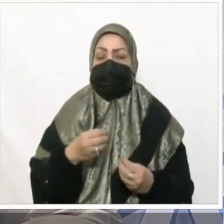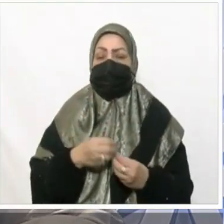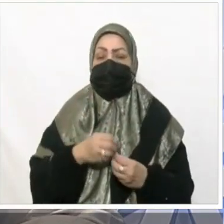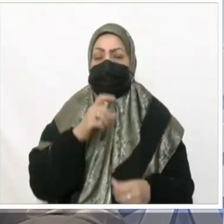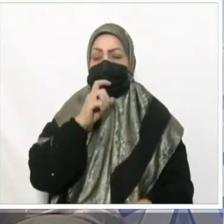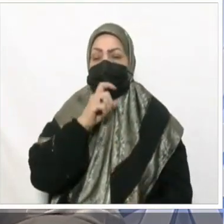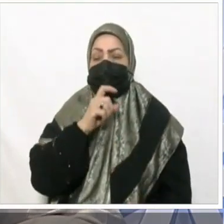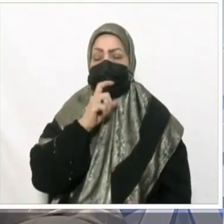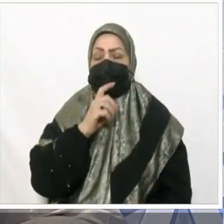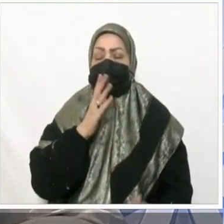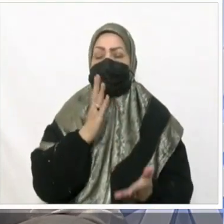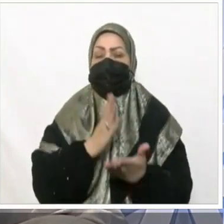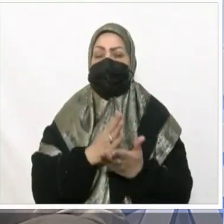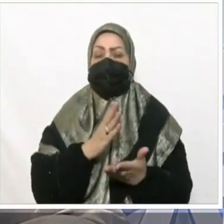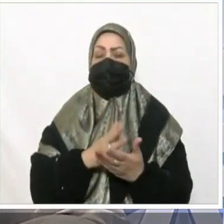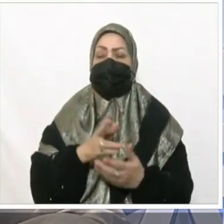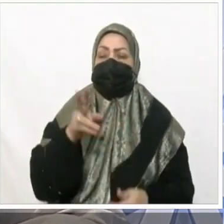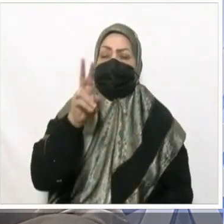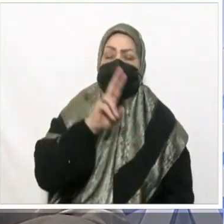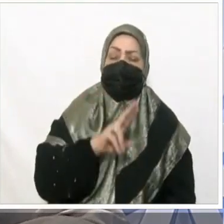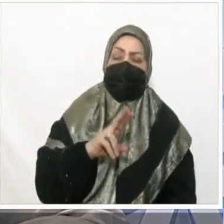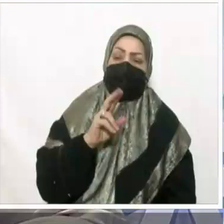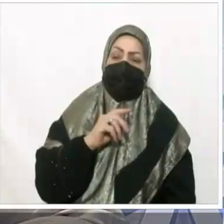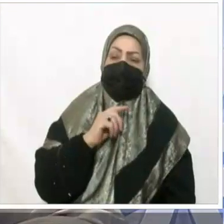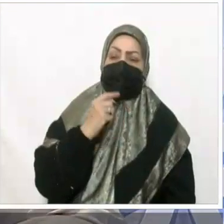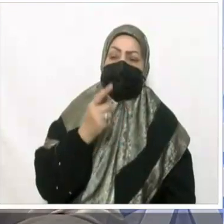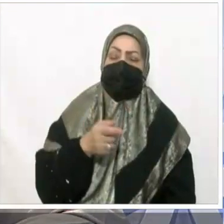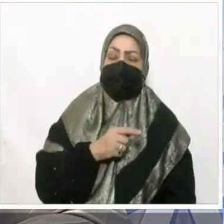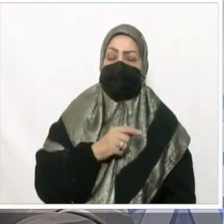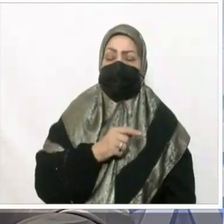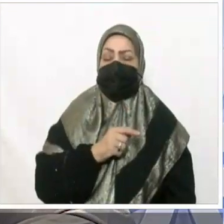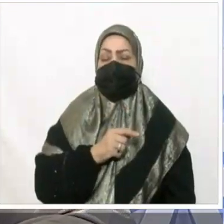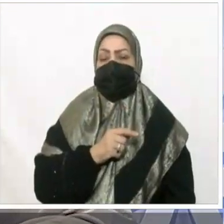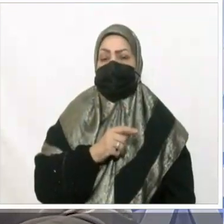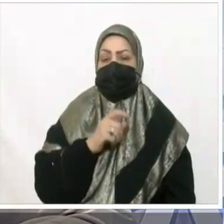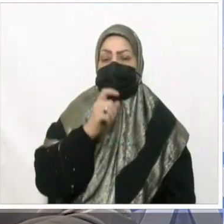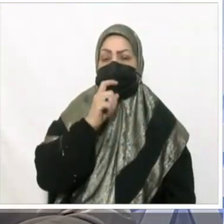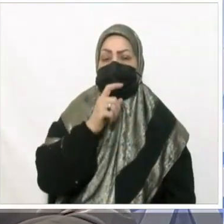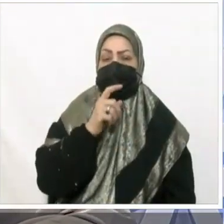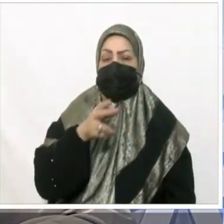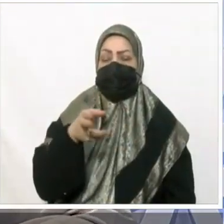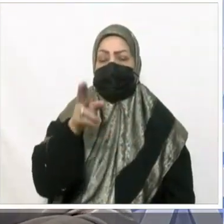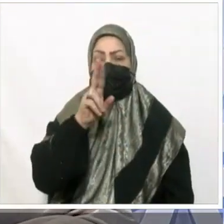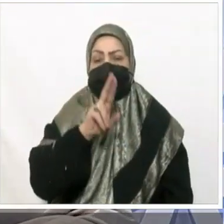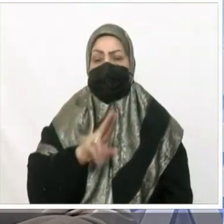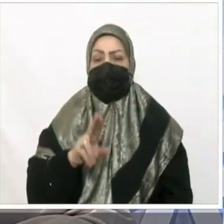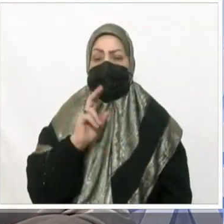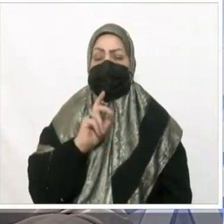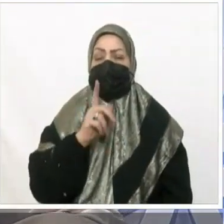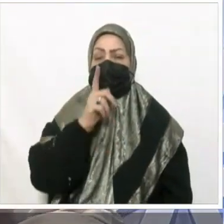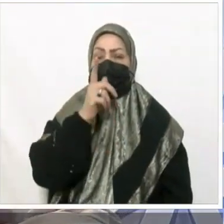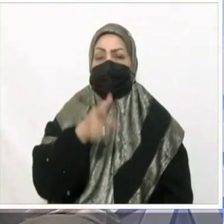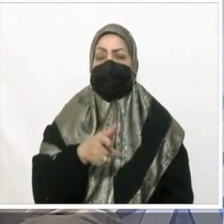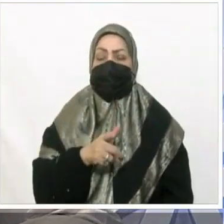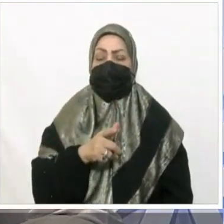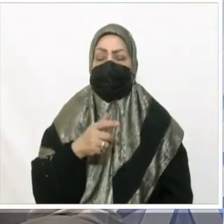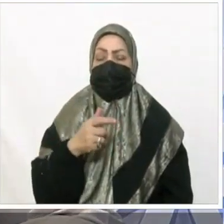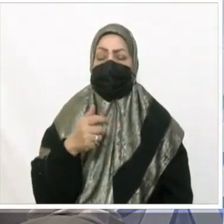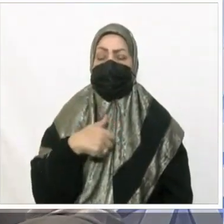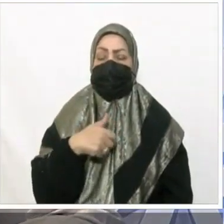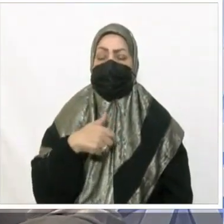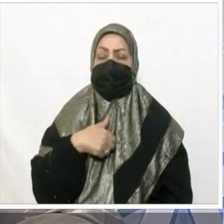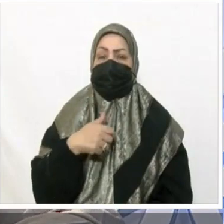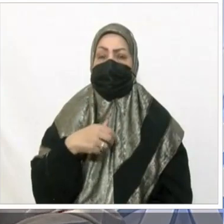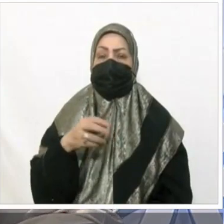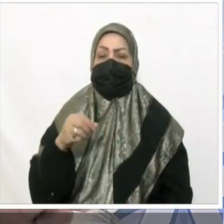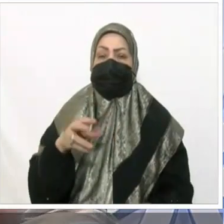طيب هذه المرأة لو تسألني الآن تقول لي أي نفضل، هل أنا نتصدق بمالي كله ولا نترك شيء للورثة؟ أقول